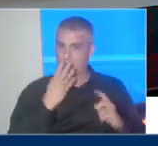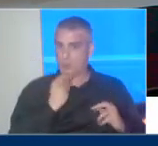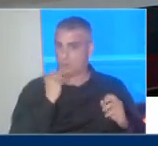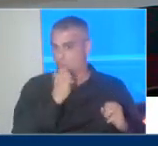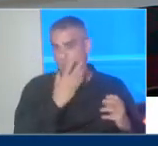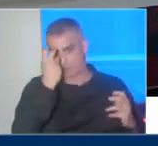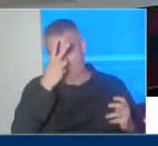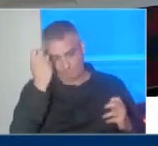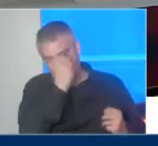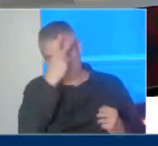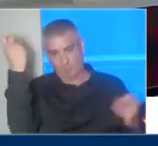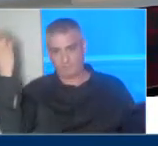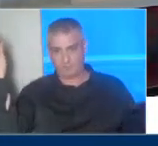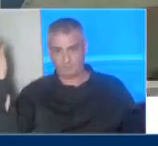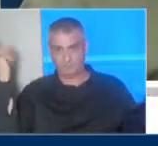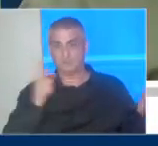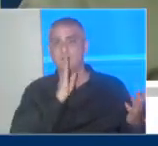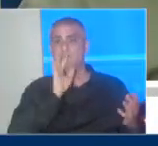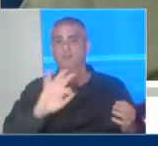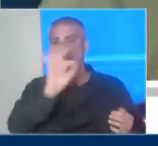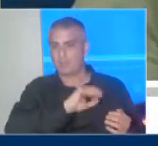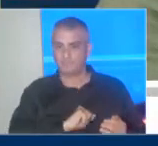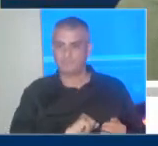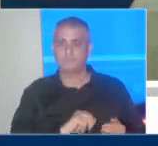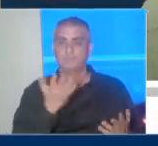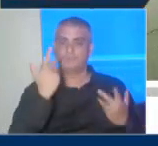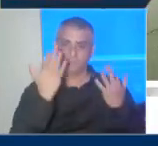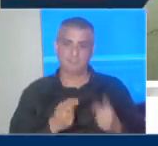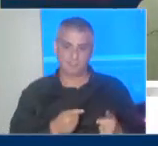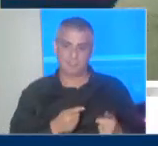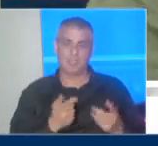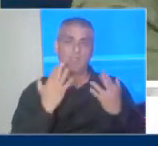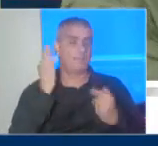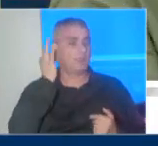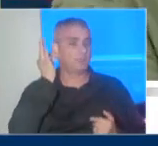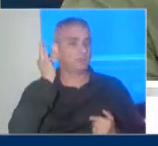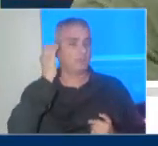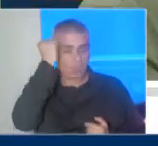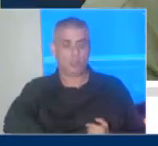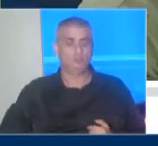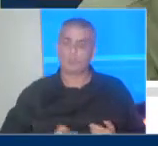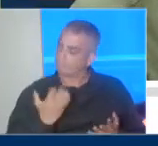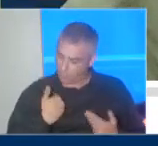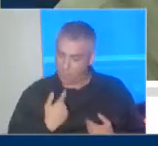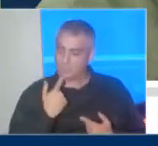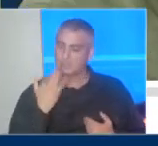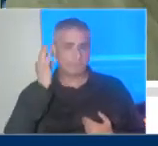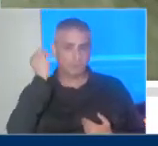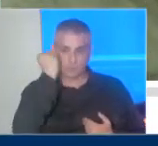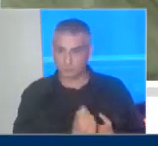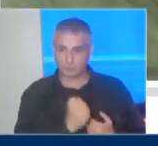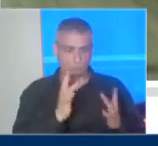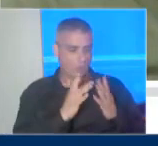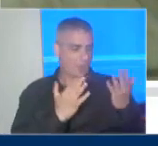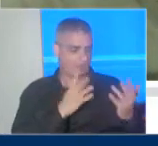יהודים רוצחים ערבים, זה ערבים רוצחים ערבים. אז זה הבעיה שלהם. תביא סטטיסטיקה. כמה נשים רוצחות? בוא נעשה, כמה נשים רוצחות